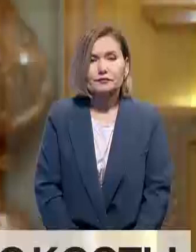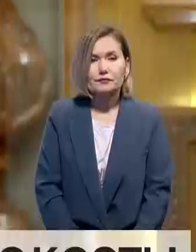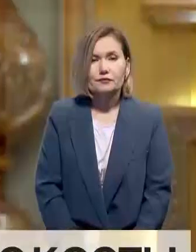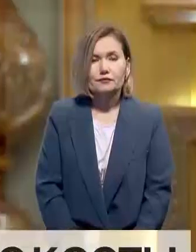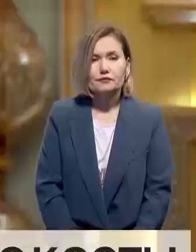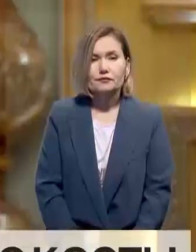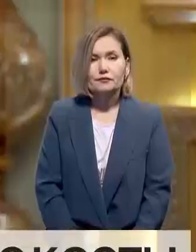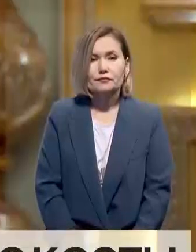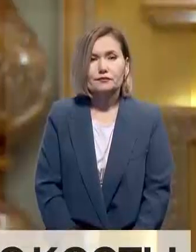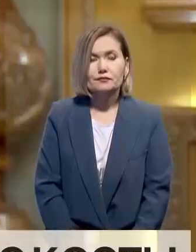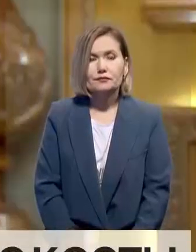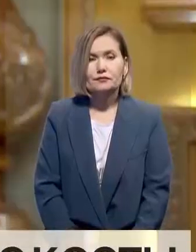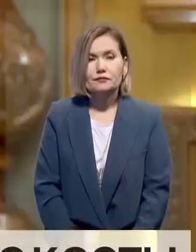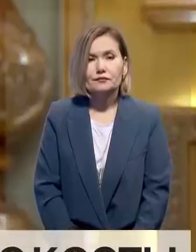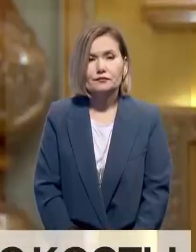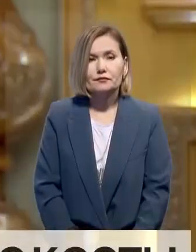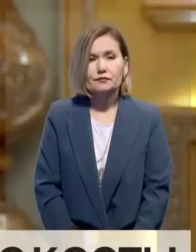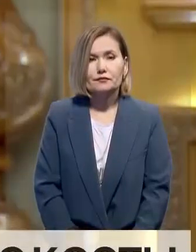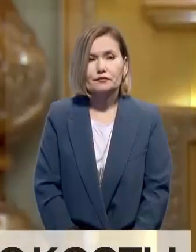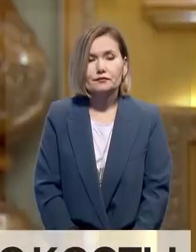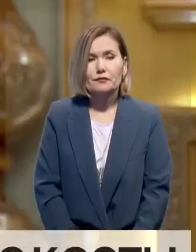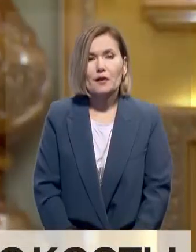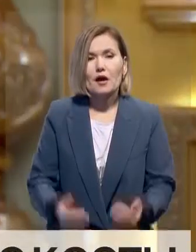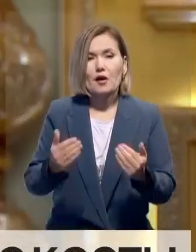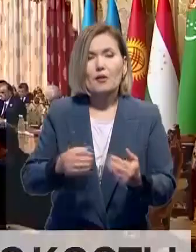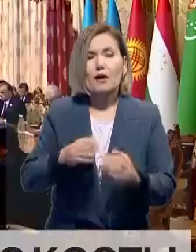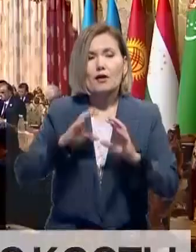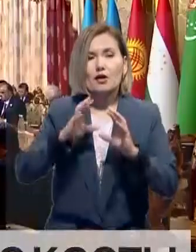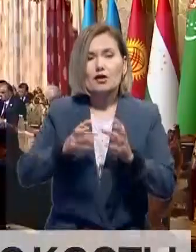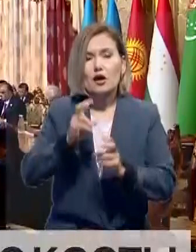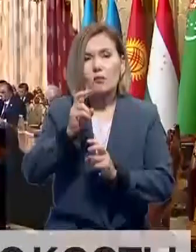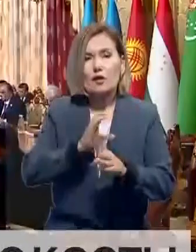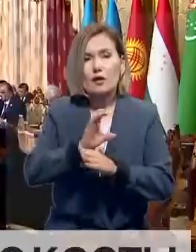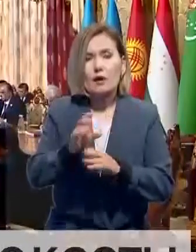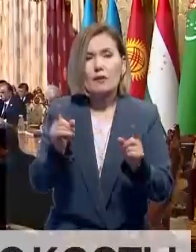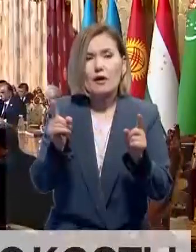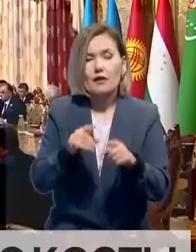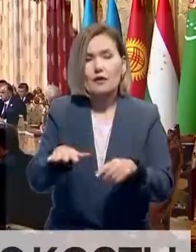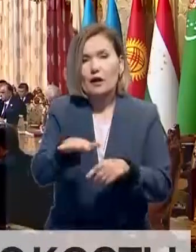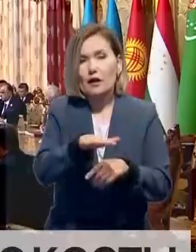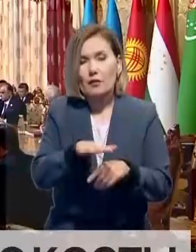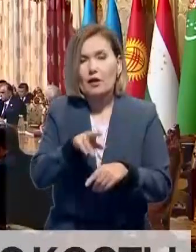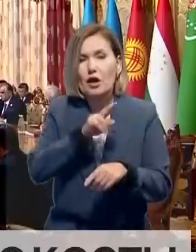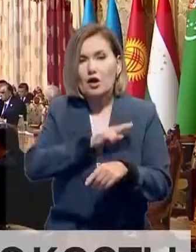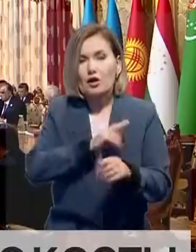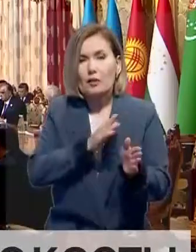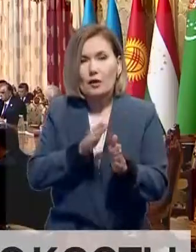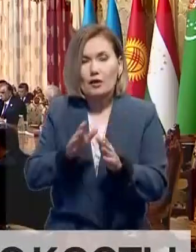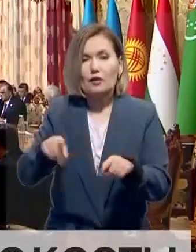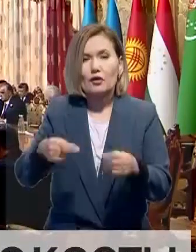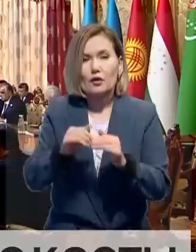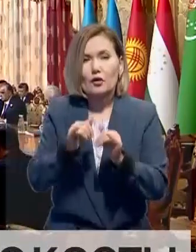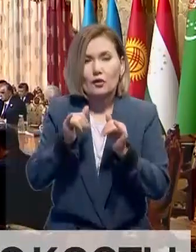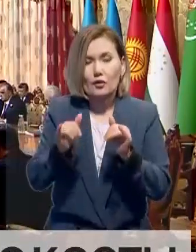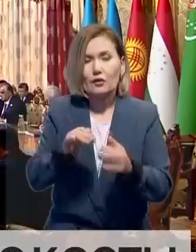Сегодня в глобальном производстве наметилась тенденция. Бүгінде жаһандық өндірісте қысқа, аймақтық, орнықты жеткізу тізбектерінің қалыптасу